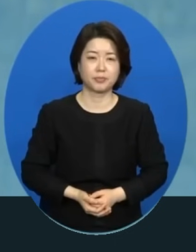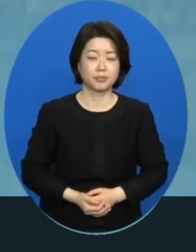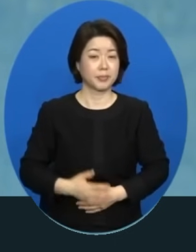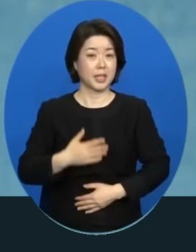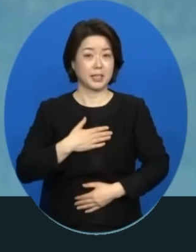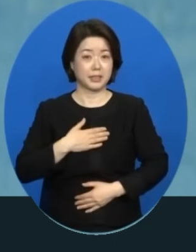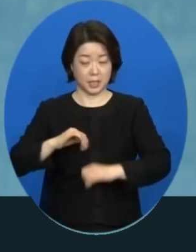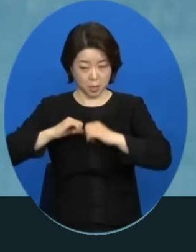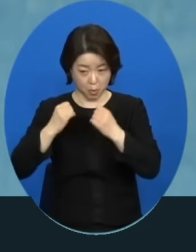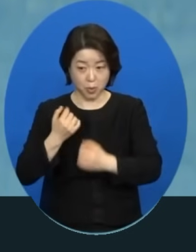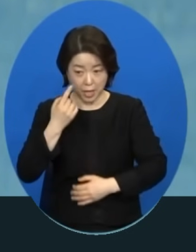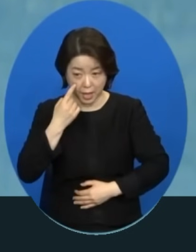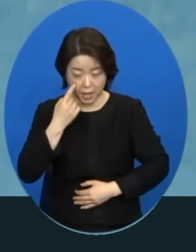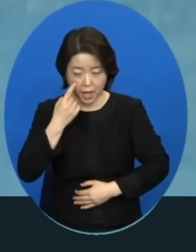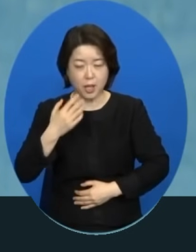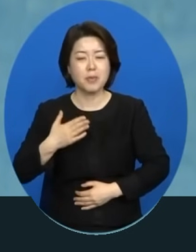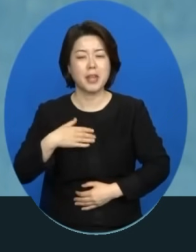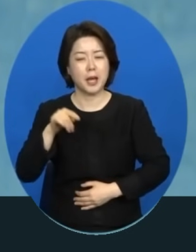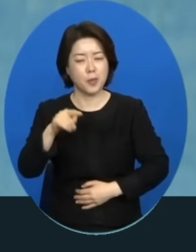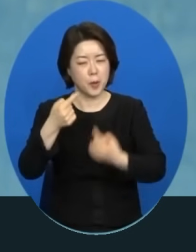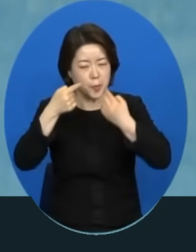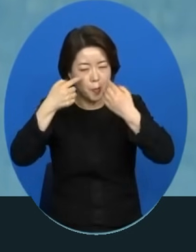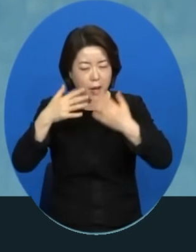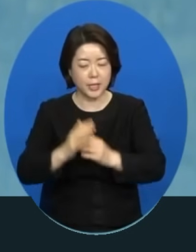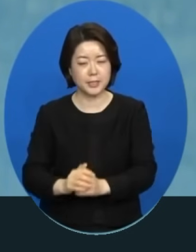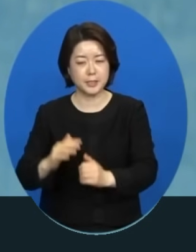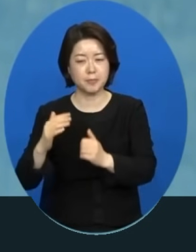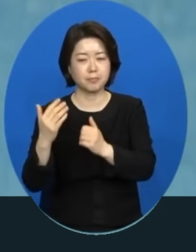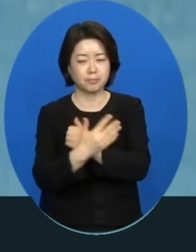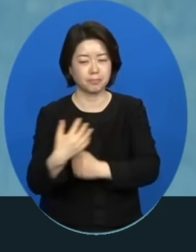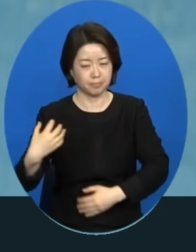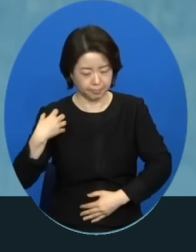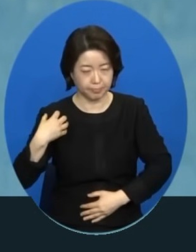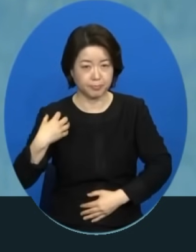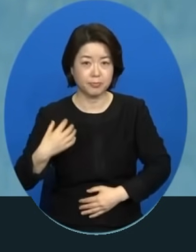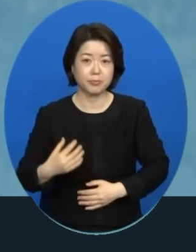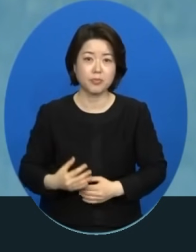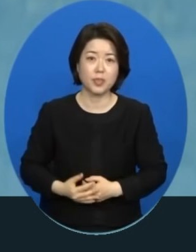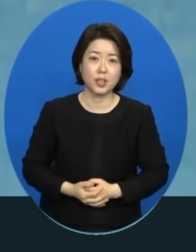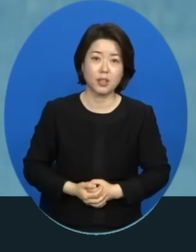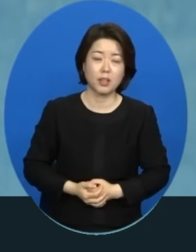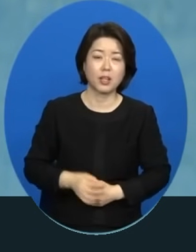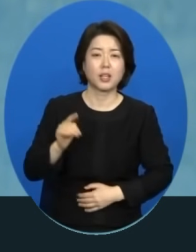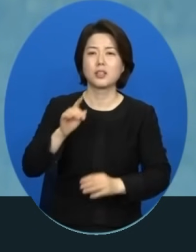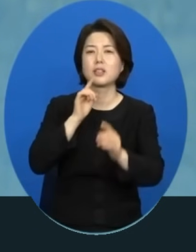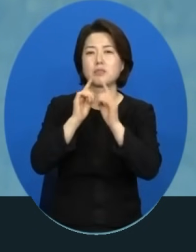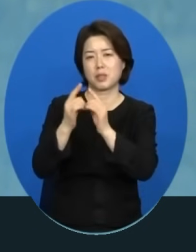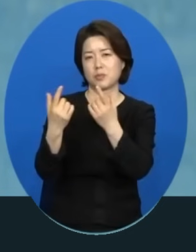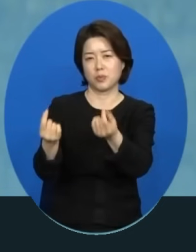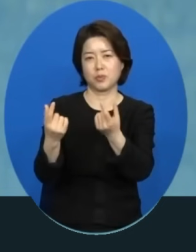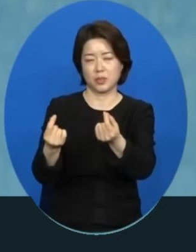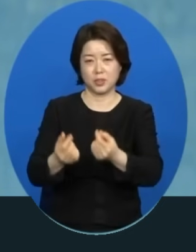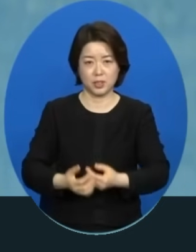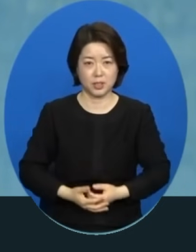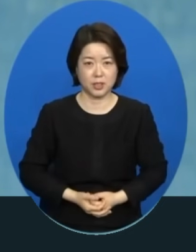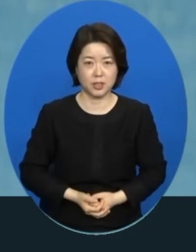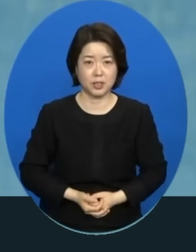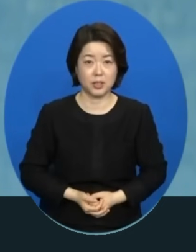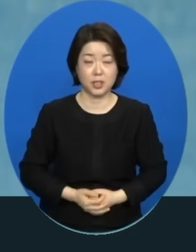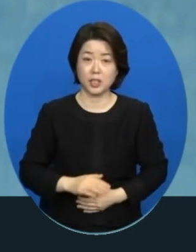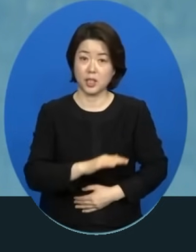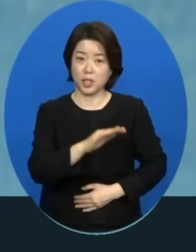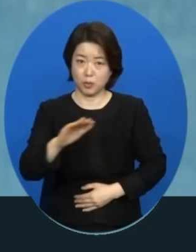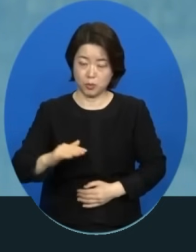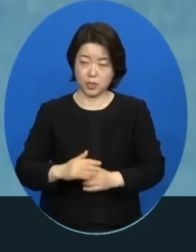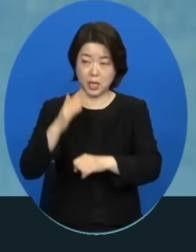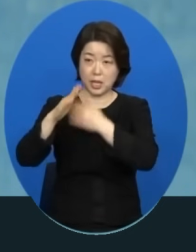내게 복종하면 넌 내가 확실히 책임진다. 이 말씀이에요. 그러니까 우리가 그분의